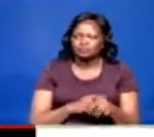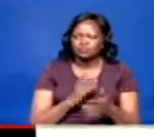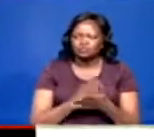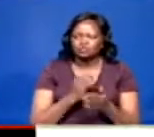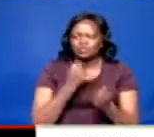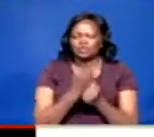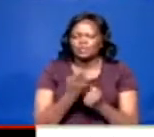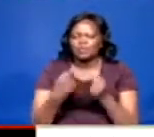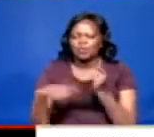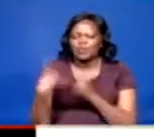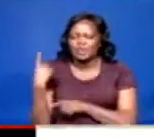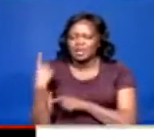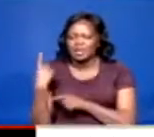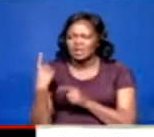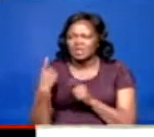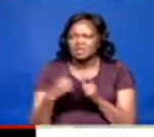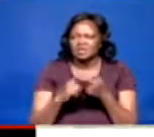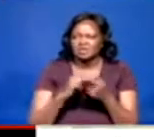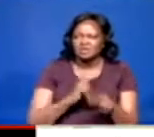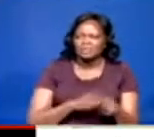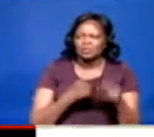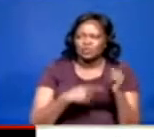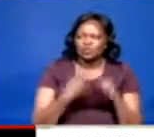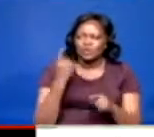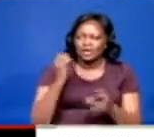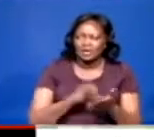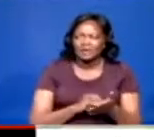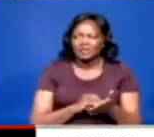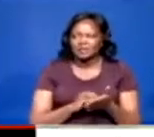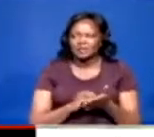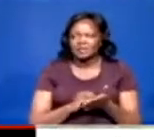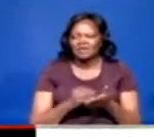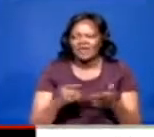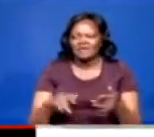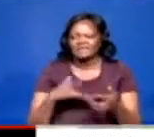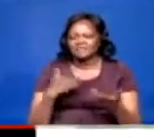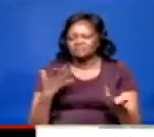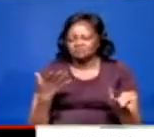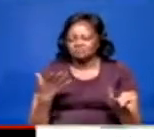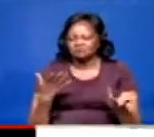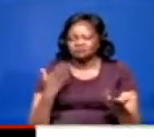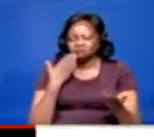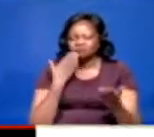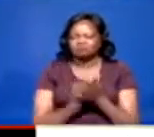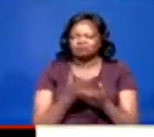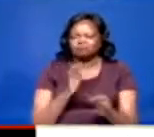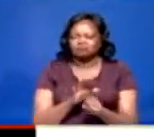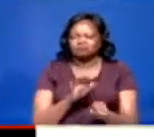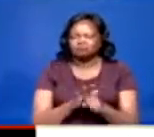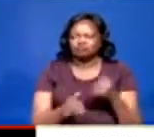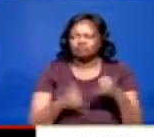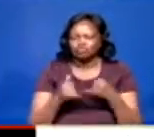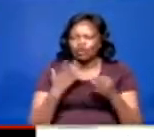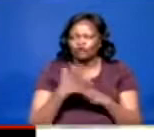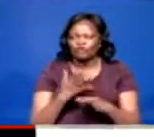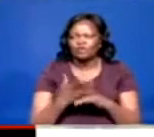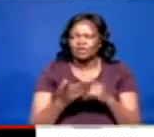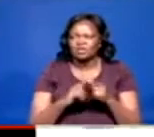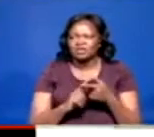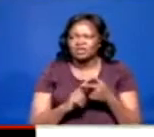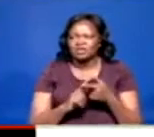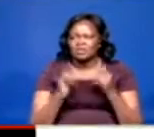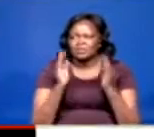nilishinda min league, this time nimeshinda hii playoff. Kwangu mimi nasema nashukuru sana, nina raha sana. Ningenesi naomba